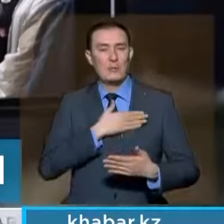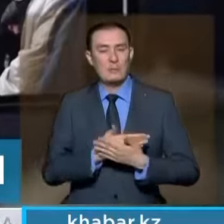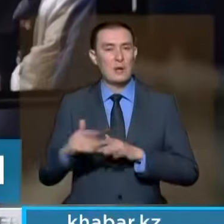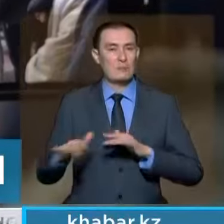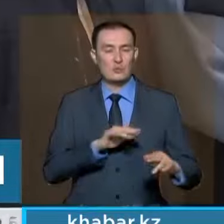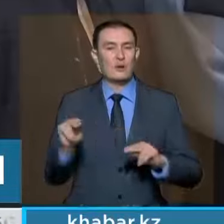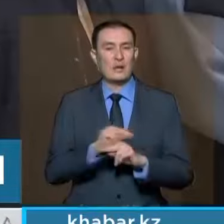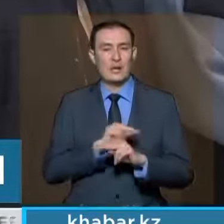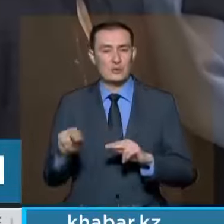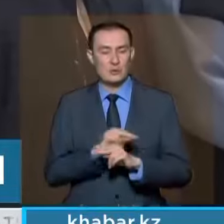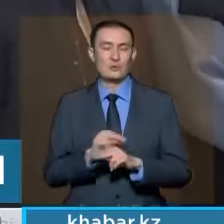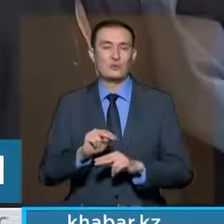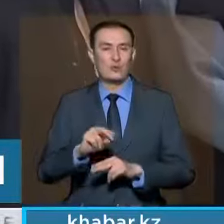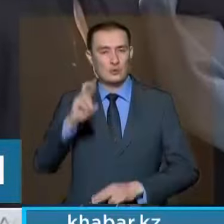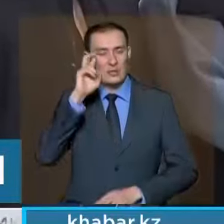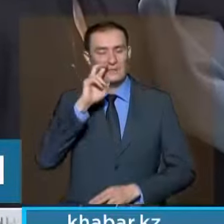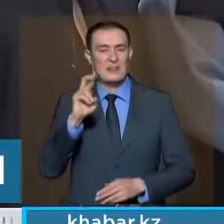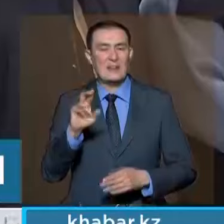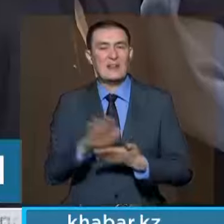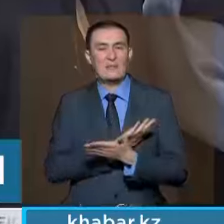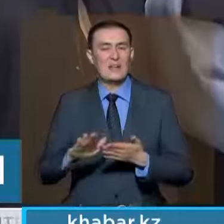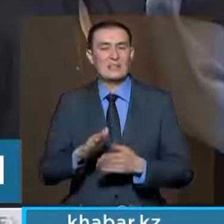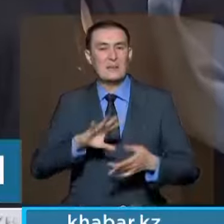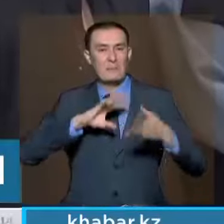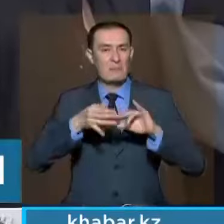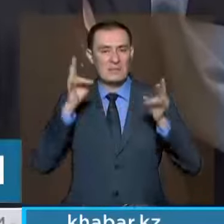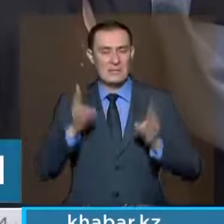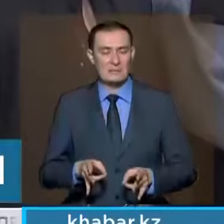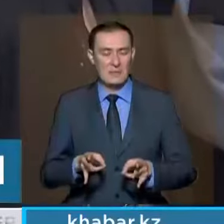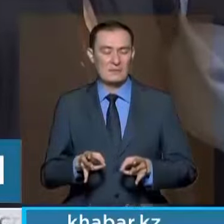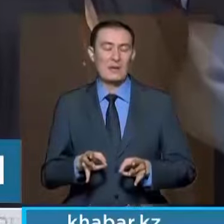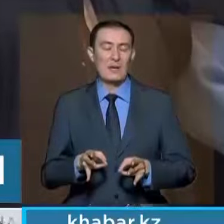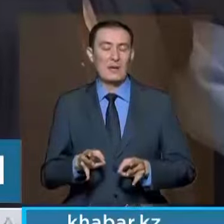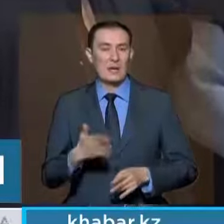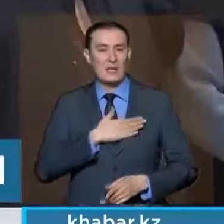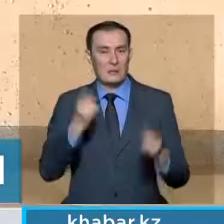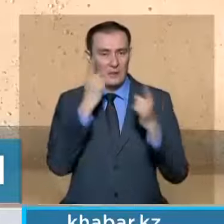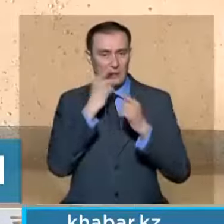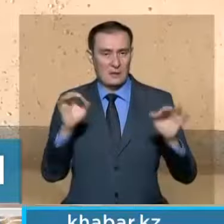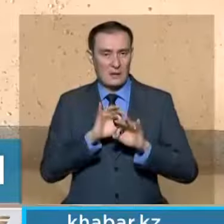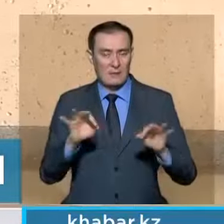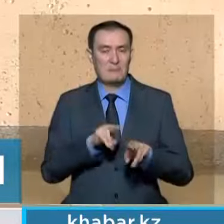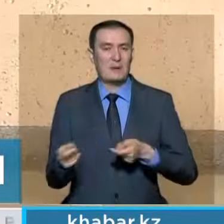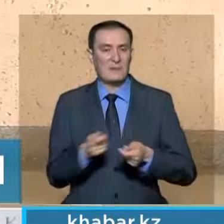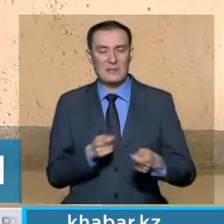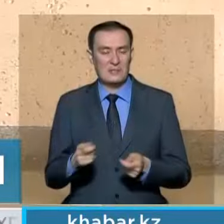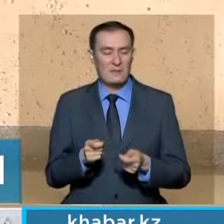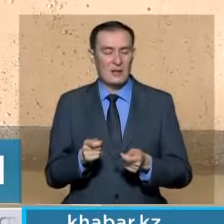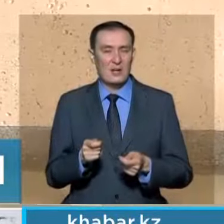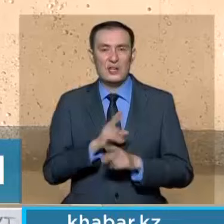по реконструкции всей страны, ликвидации последствий бедствия. Как я уже говорил, правительство не